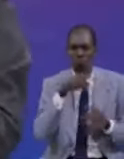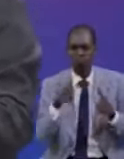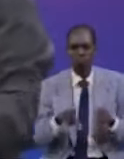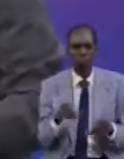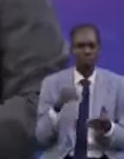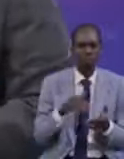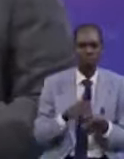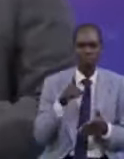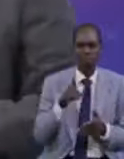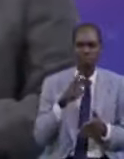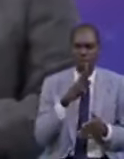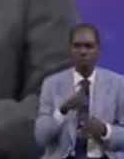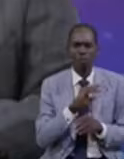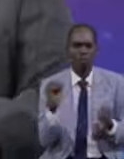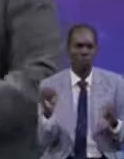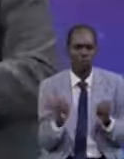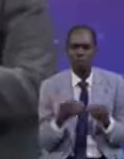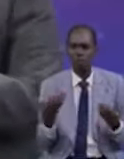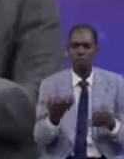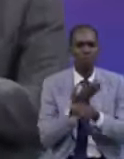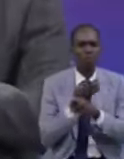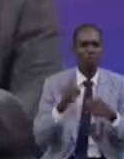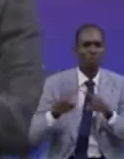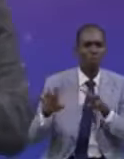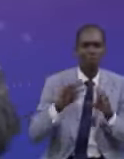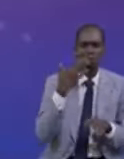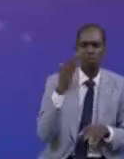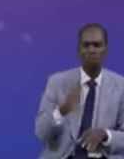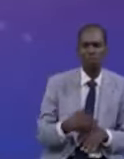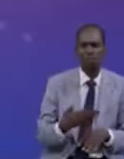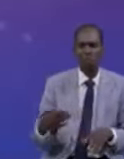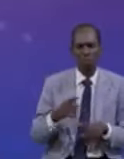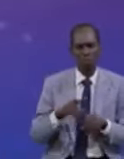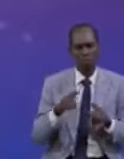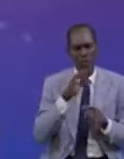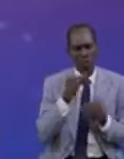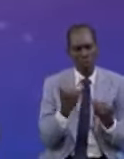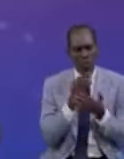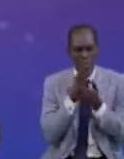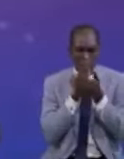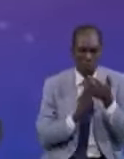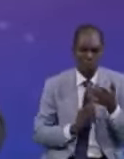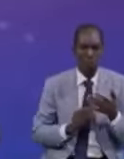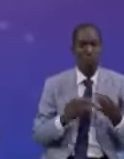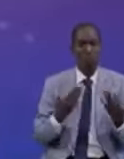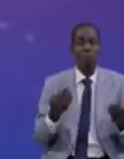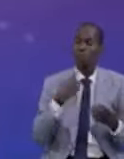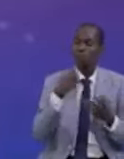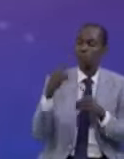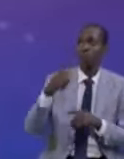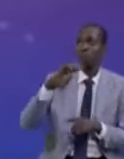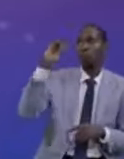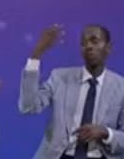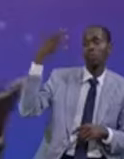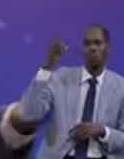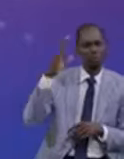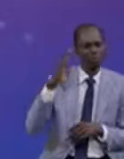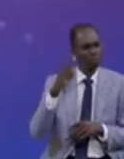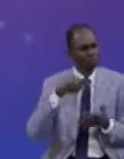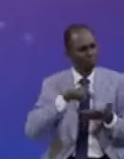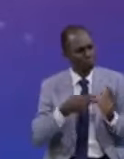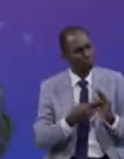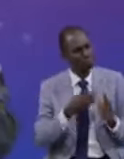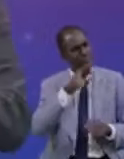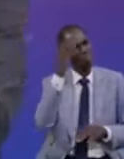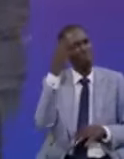frivole tu es sobre tu diras c'est la grâce de Dieu ah c'est quoi la grâce de Dieu c'est la grâce